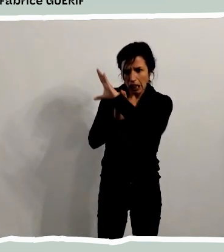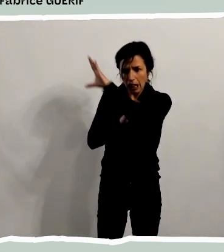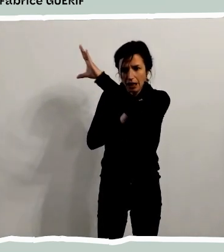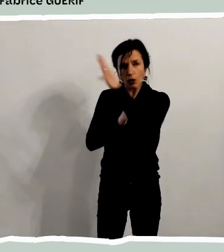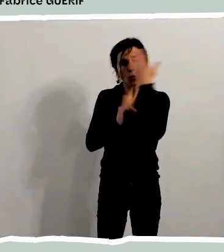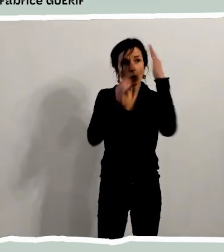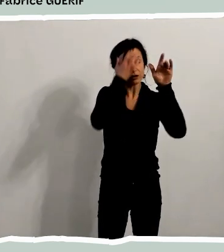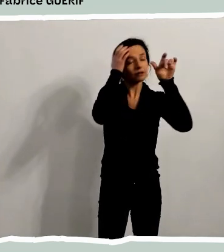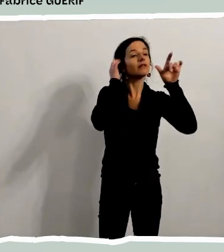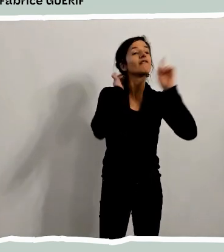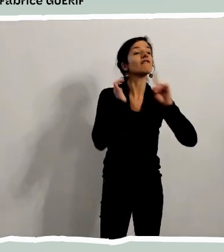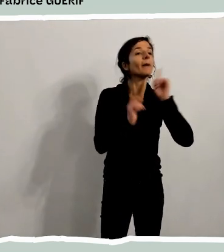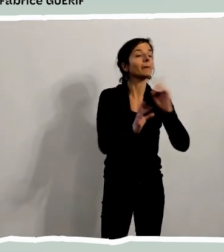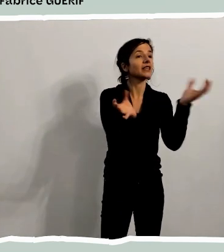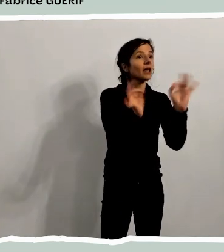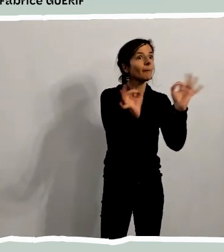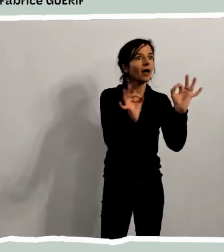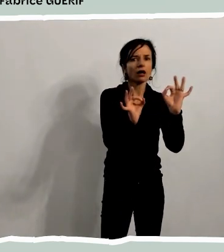pas d'endométriose.